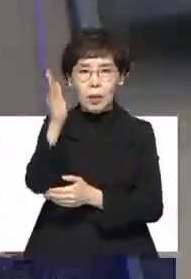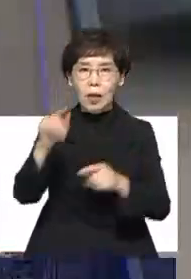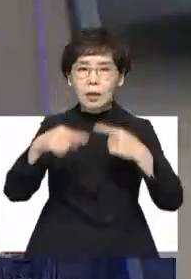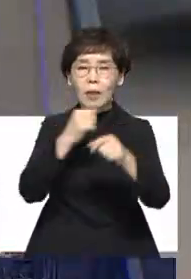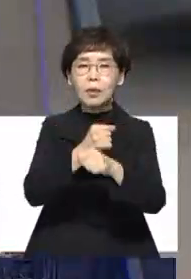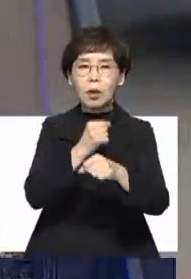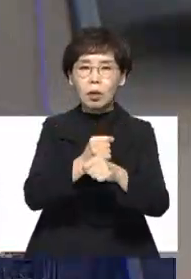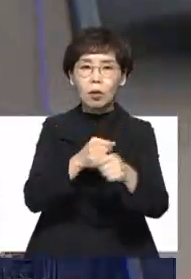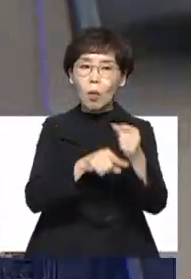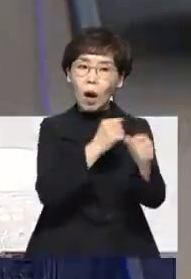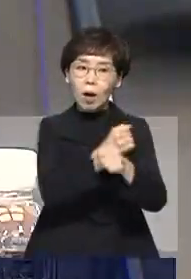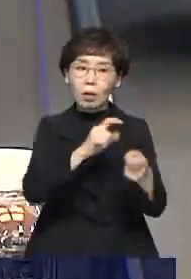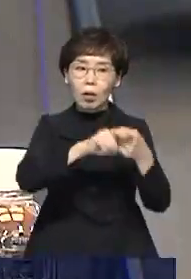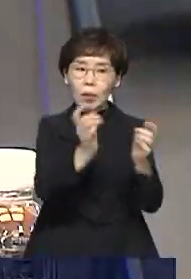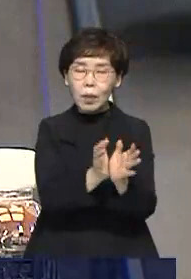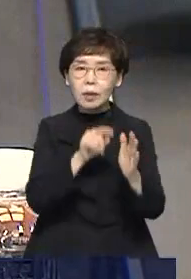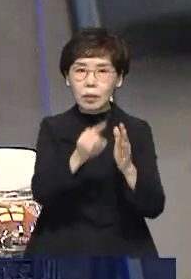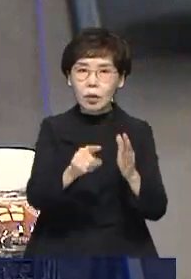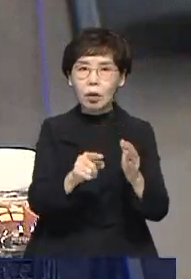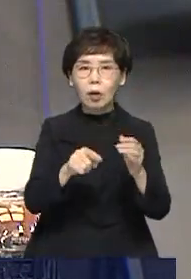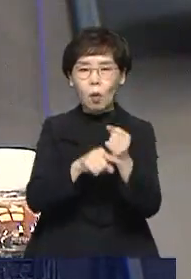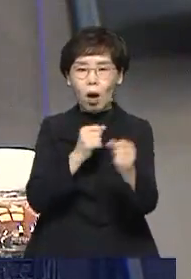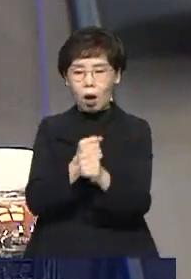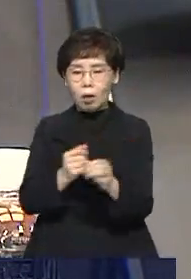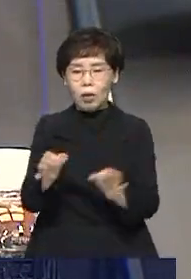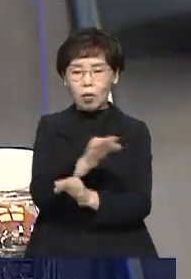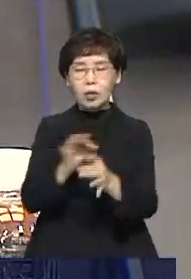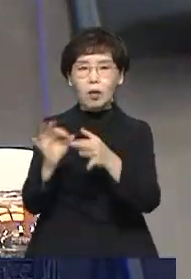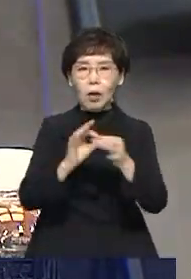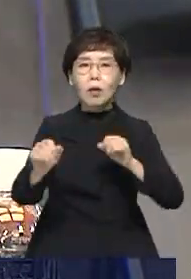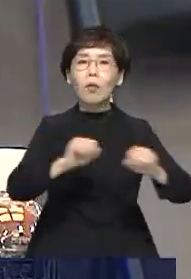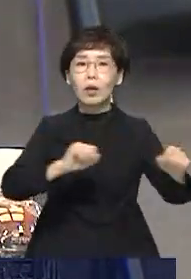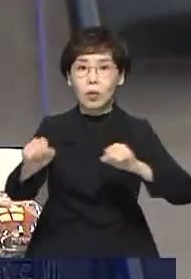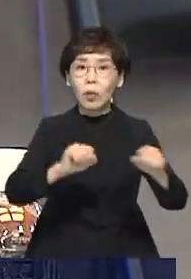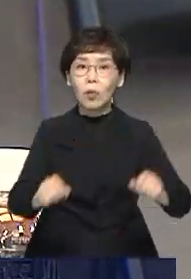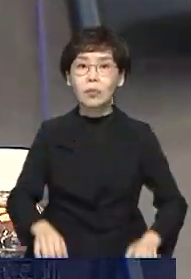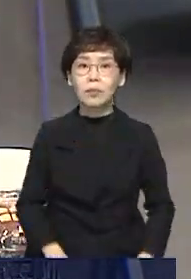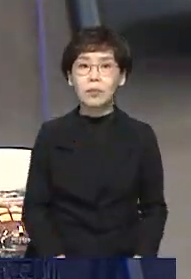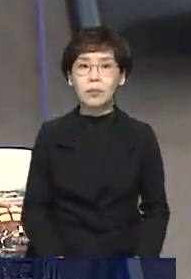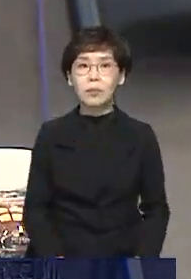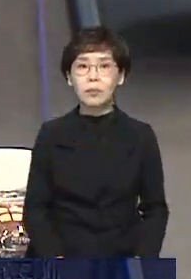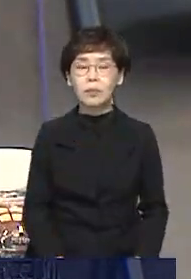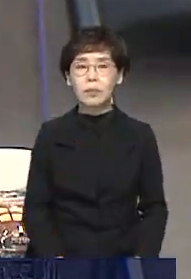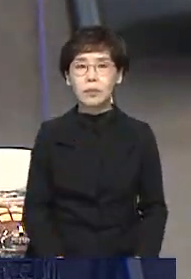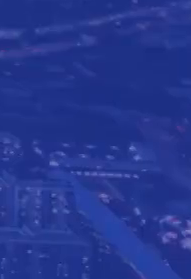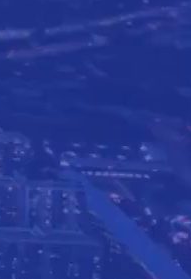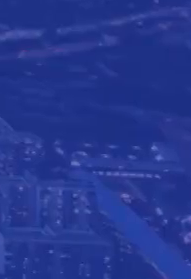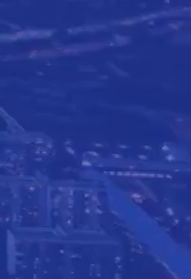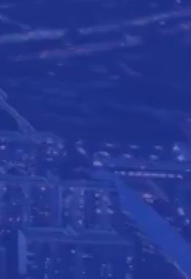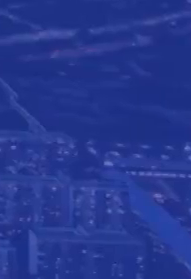총연합회를 방문하는 등 과학과 경제 관련 행보를 진행합니다. SBS 화강윤입니다.